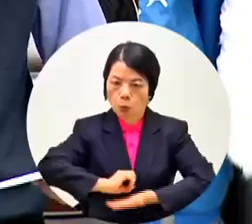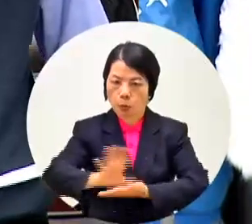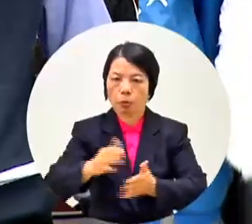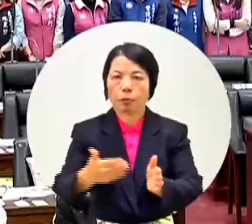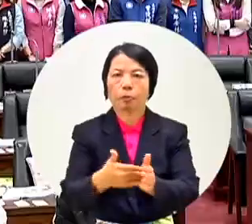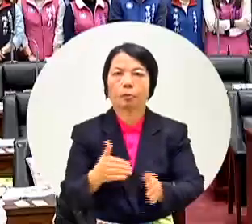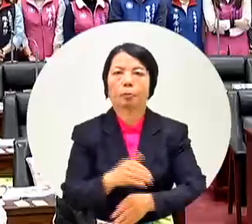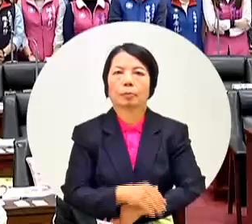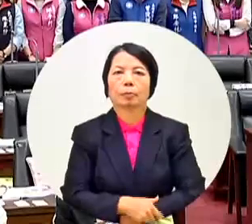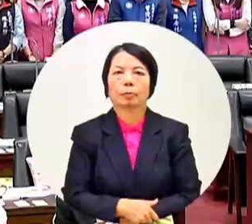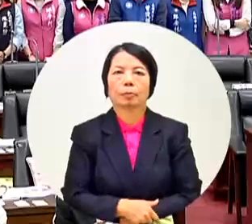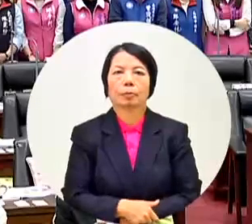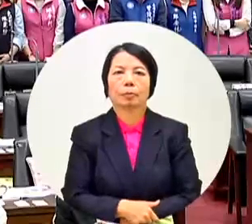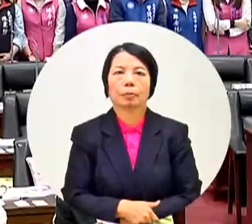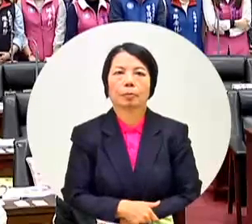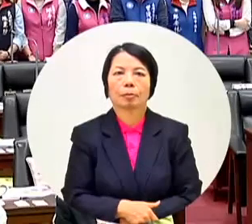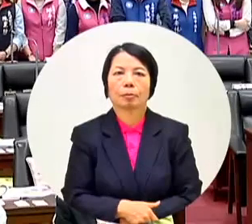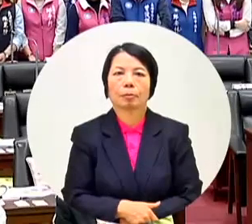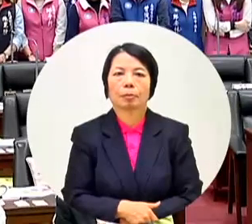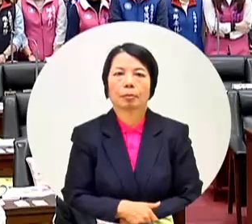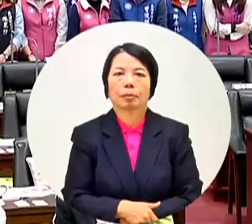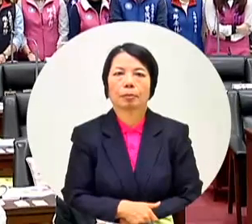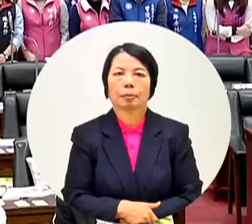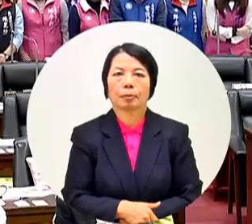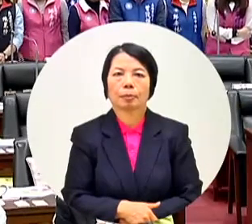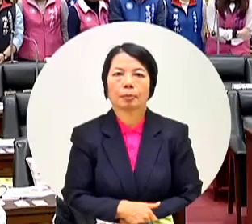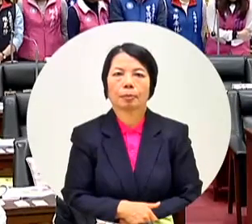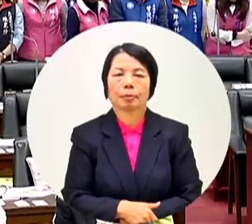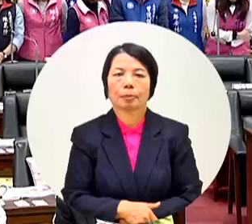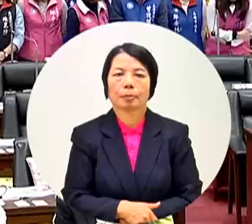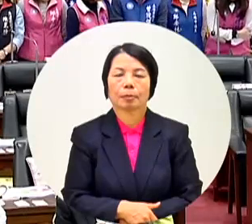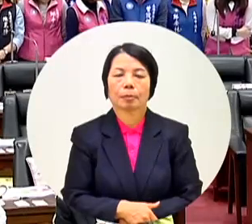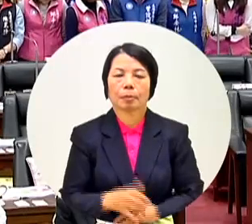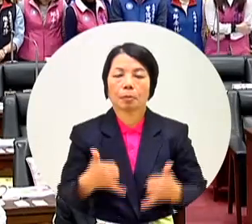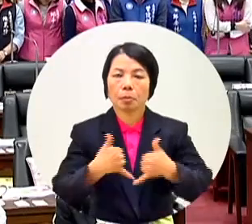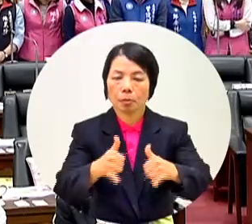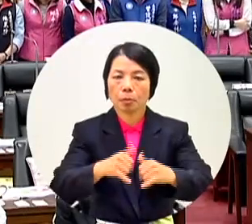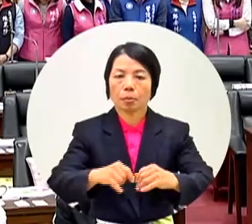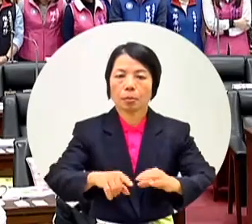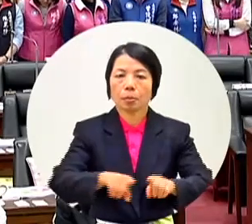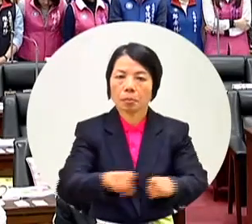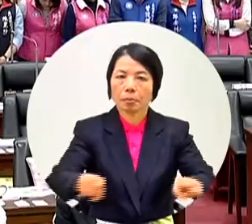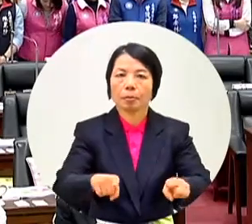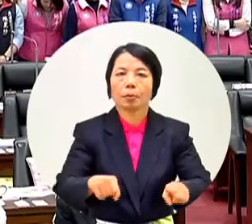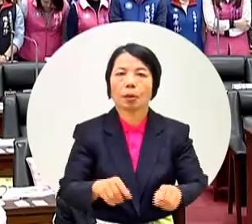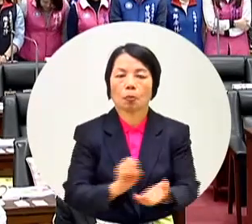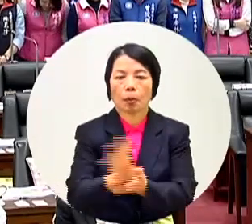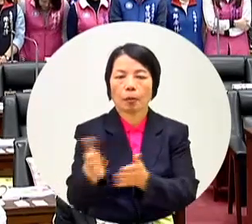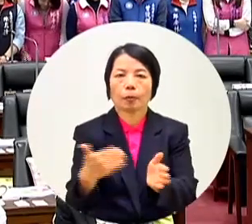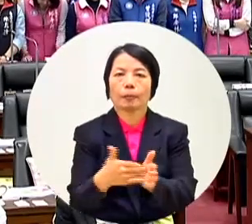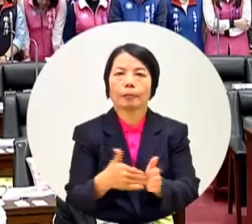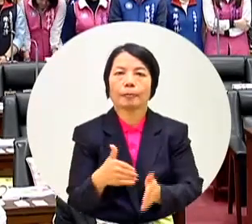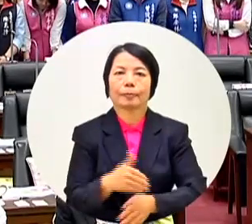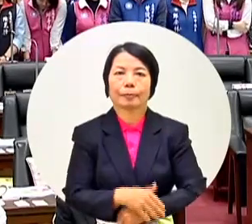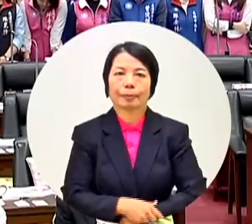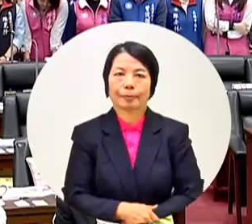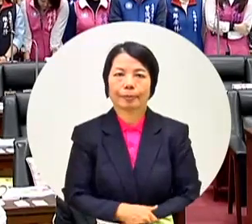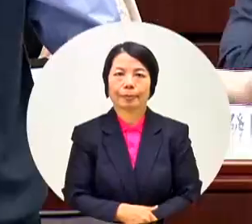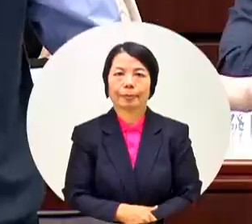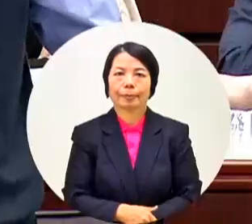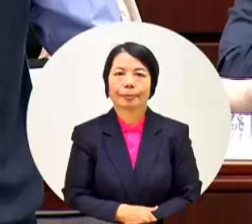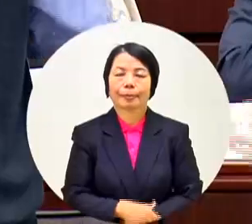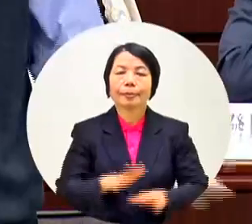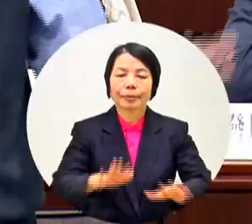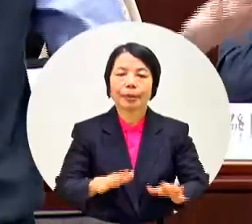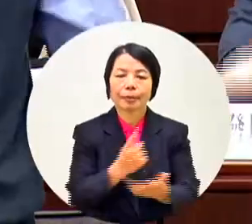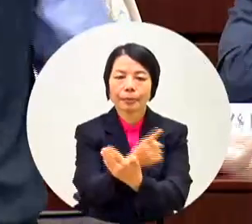陆平，我都还没给你报。 OK， 我们现在每一个人都需要爱情，对不对？当我们